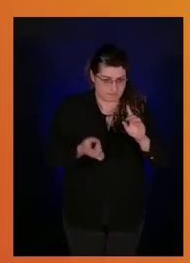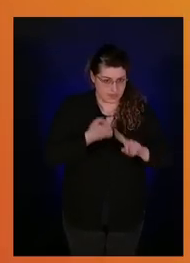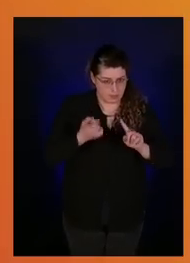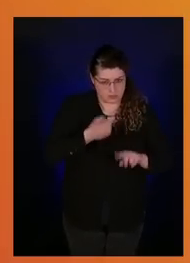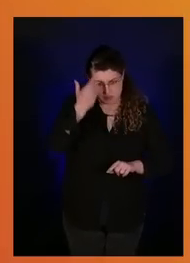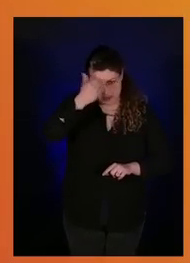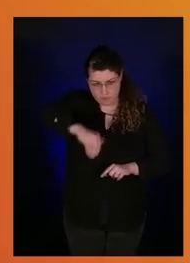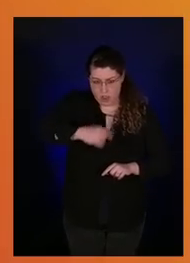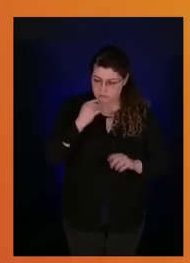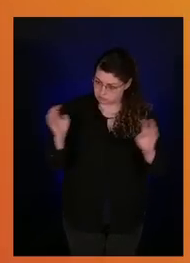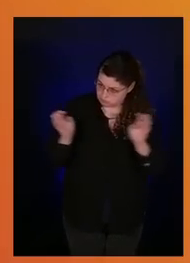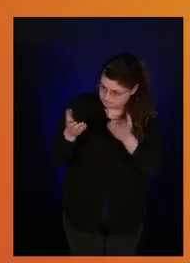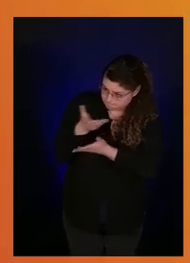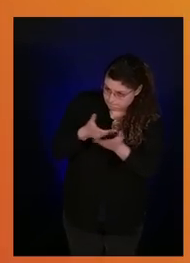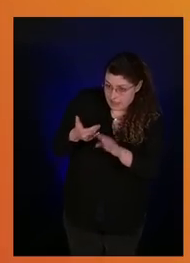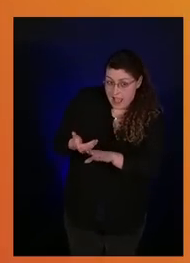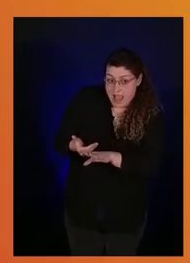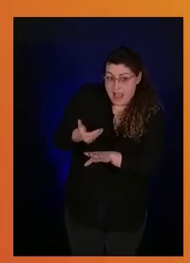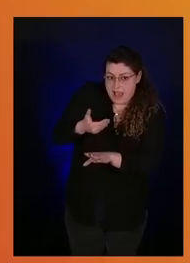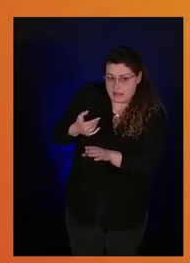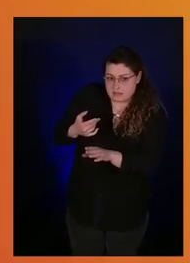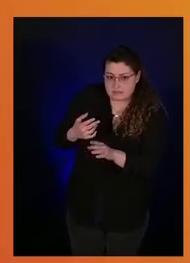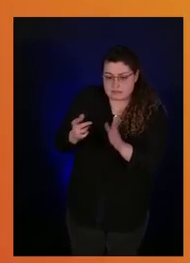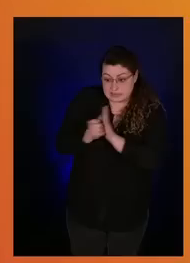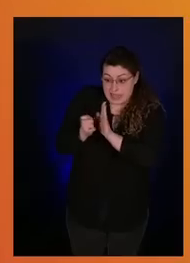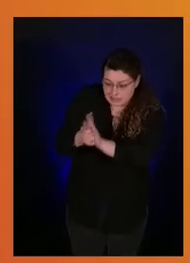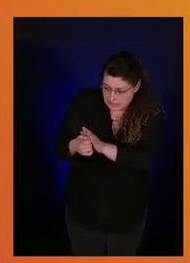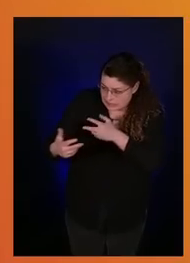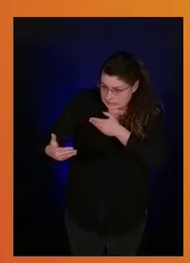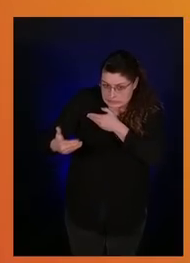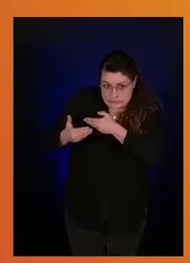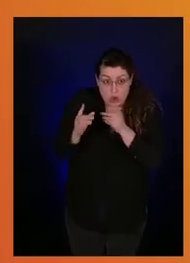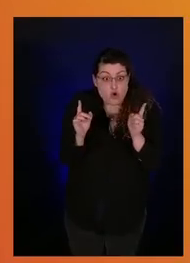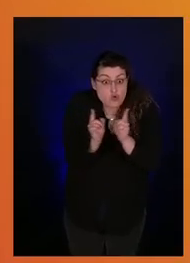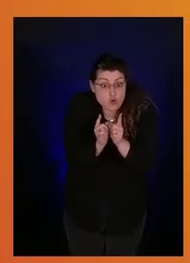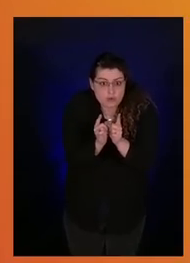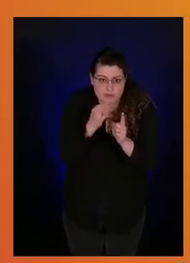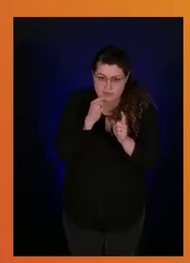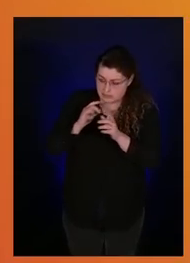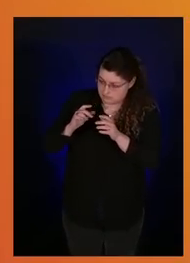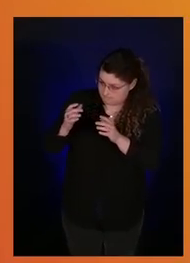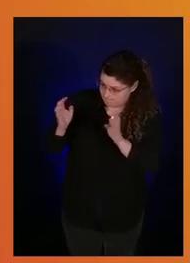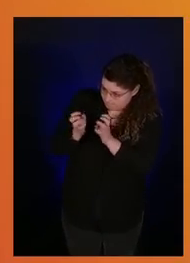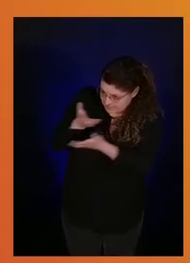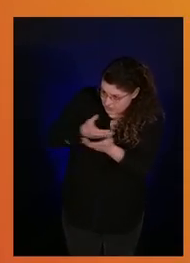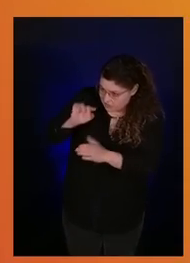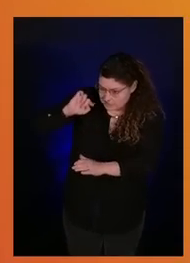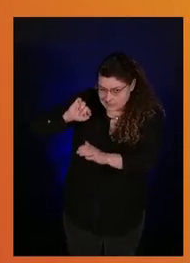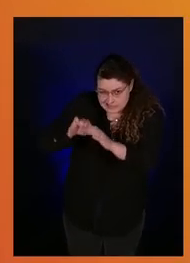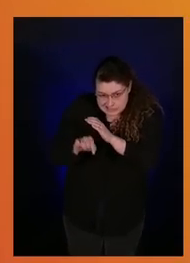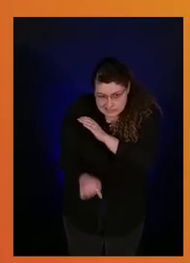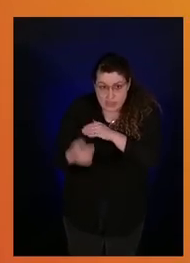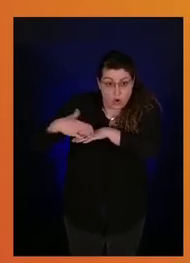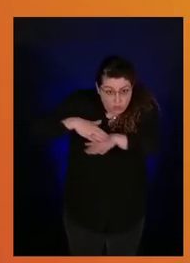les délais de consultation en amont sont parfois trop courts, ce qui peut limiter notre capacité à approfondir nos